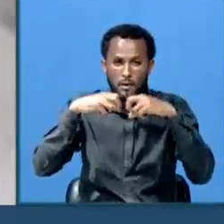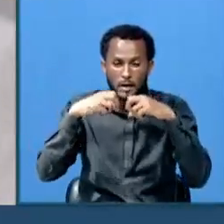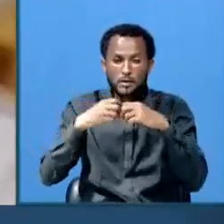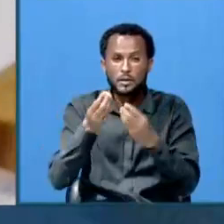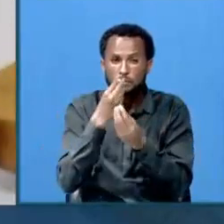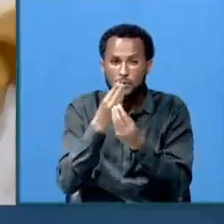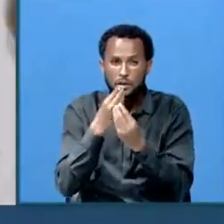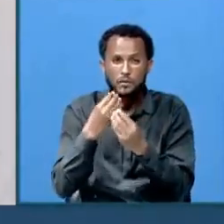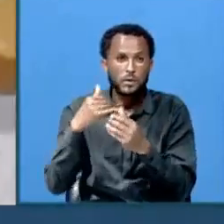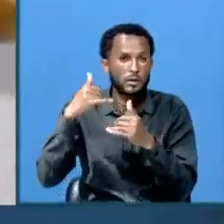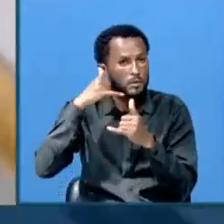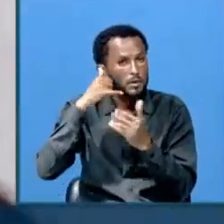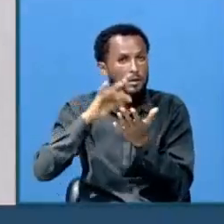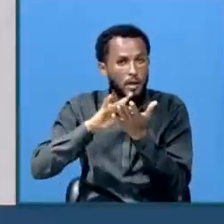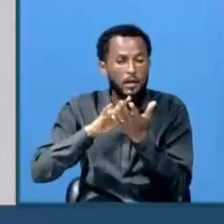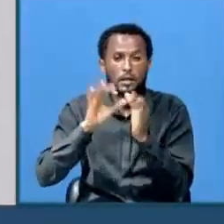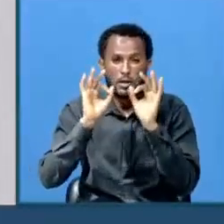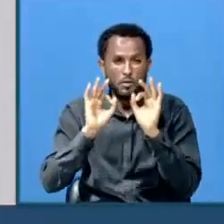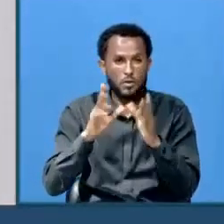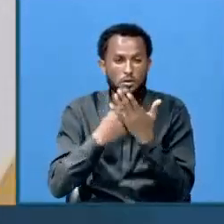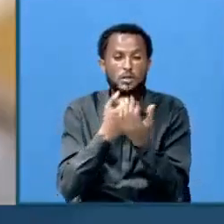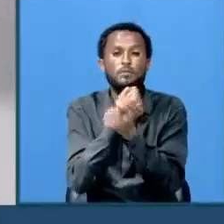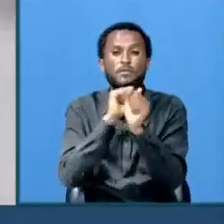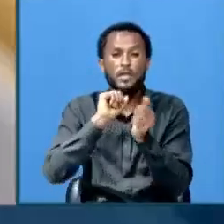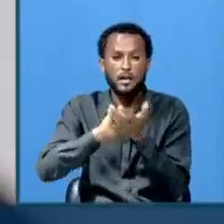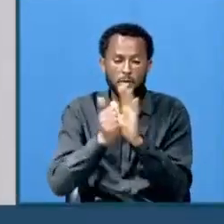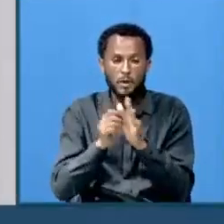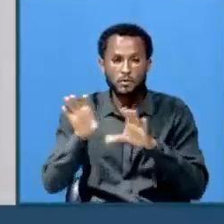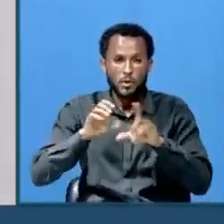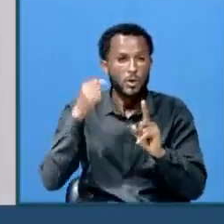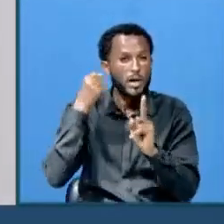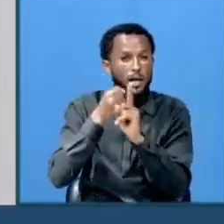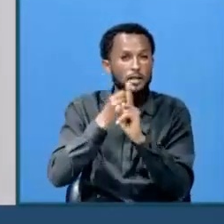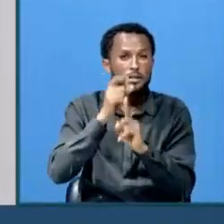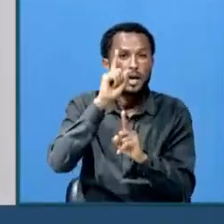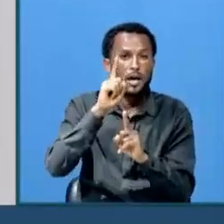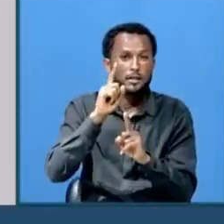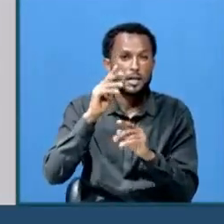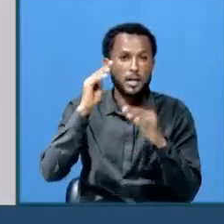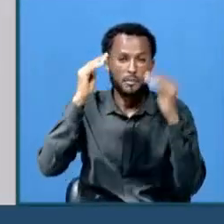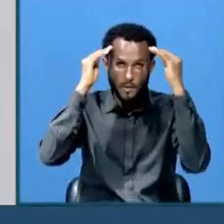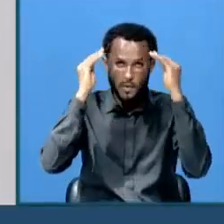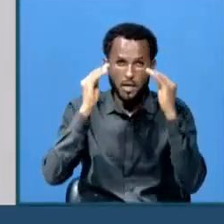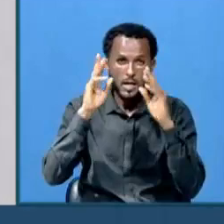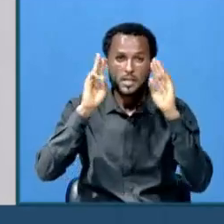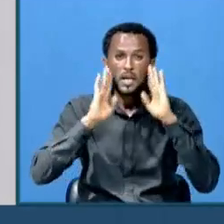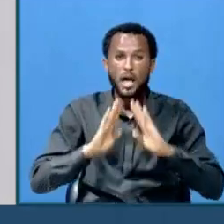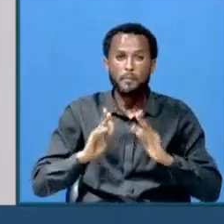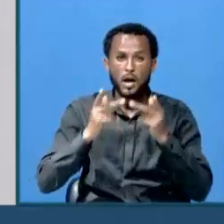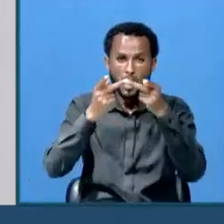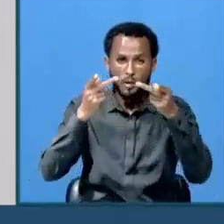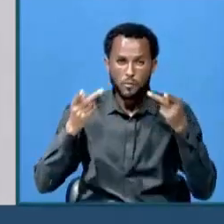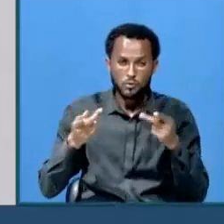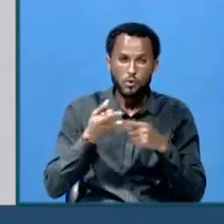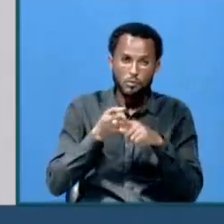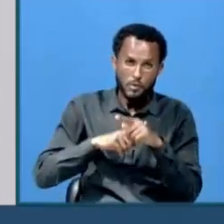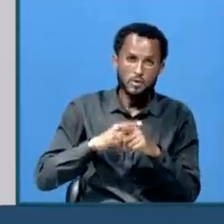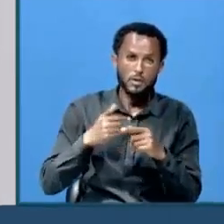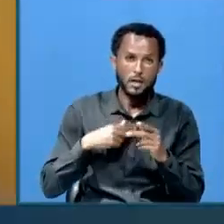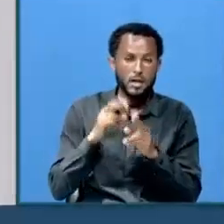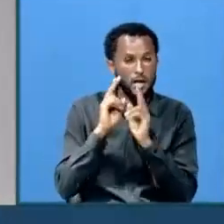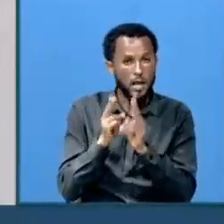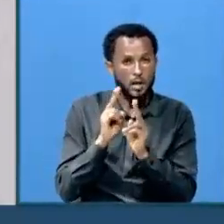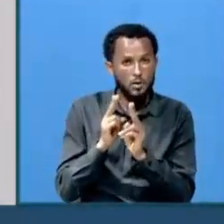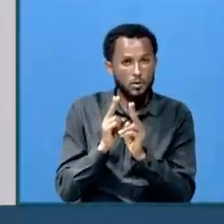ምግቢ፣ ብዘይ መድሓኒት፣ ብዘይ ኔትወርክ። እዚ ንምፍታሕ ድማ ካብቲ ንገብሮ ቃልሲ ሓደ መንበረ ሰላማ ናብ ቦቱ ምምላስ እዩ። ምክንያቱ ሓደ ሰብ ታሪኹ፣ መንነቱ፣ ክብሩ